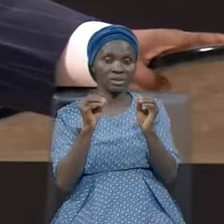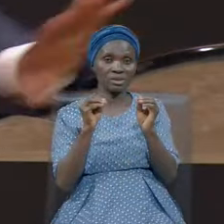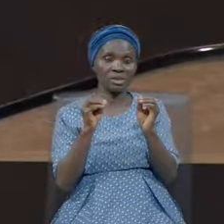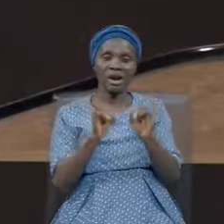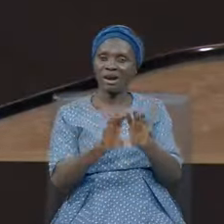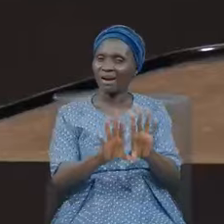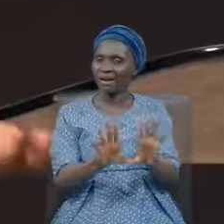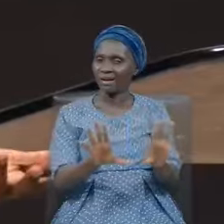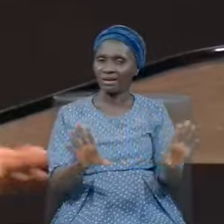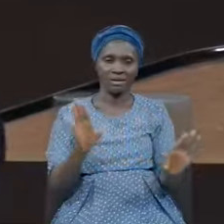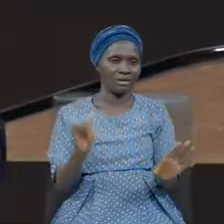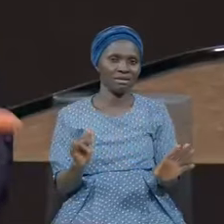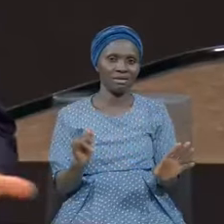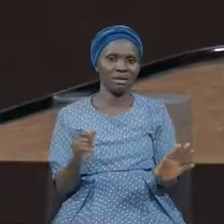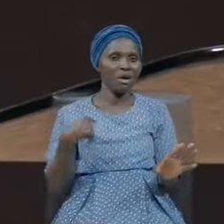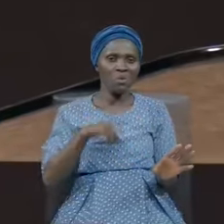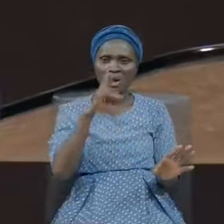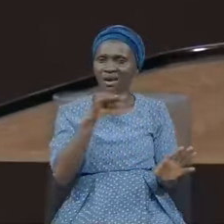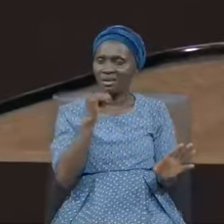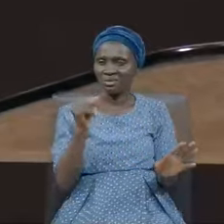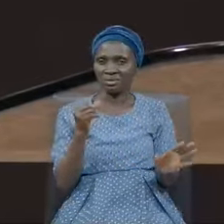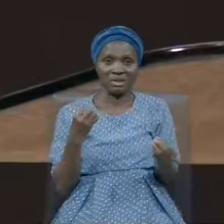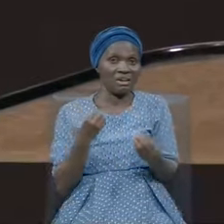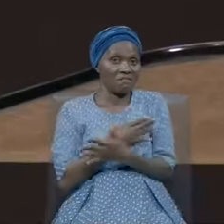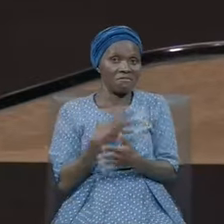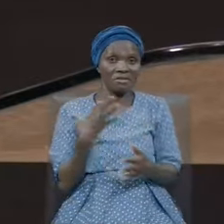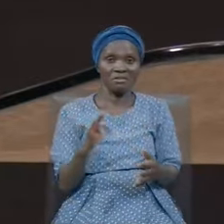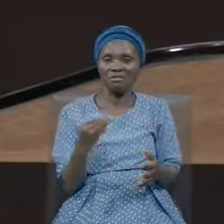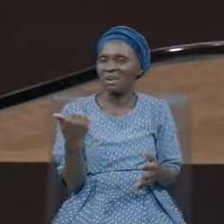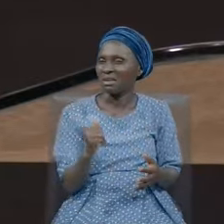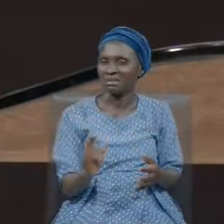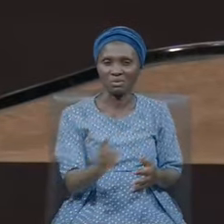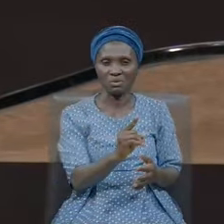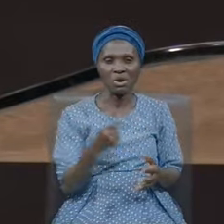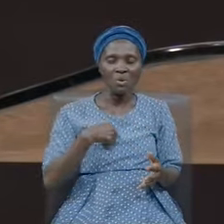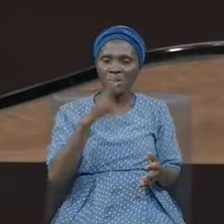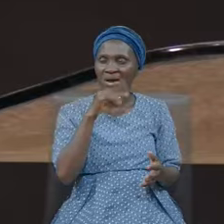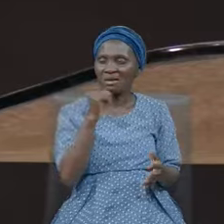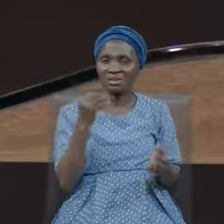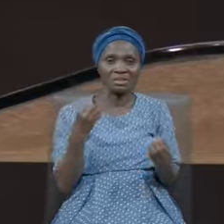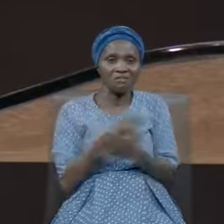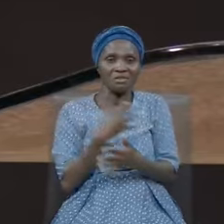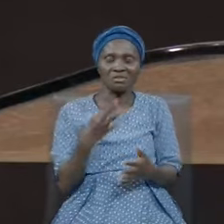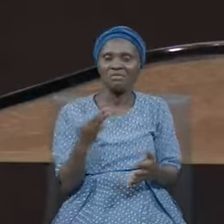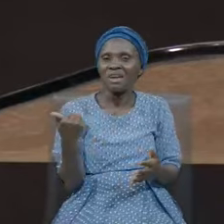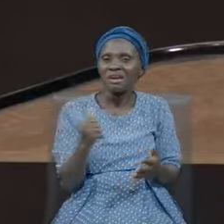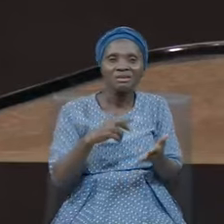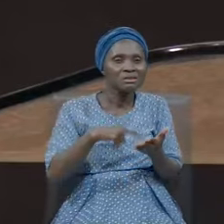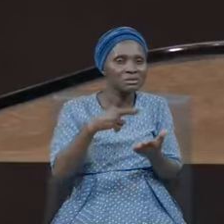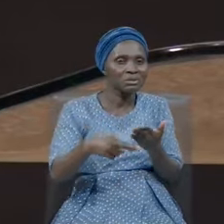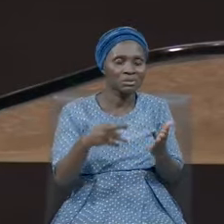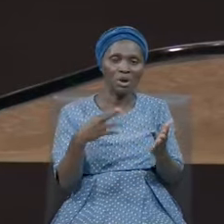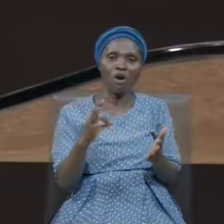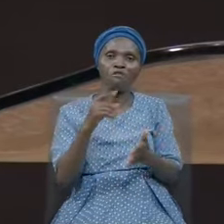clairement et on n'a pas peur de quelqu'un, on n'a pas peur des conséquences de ce que